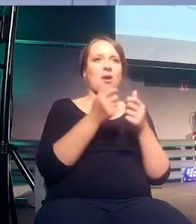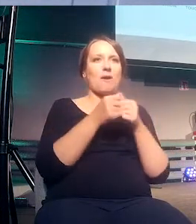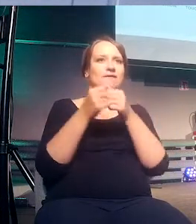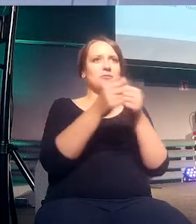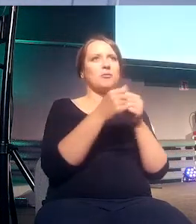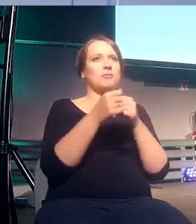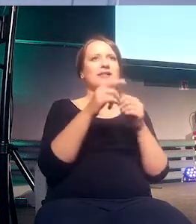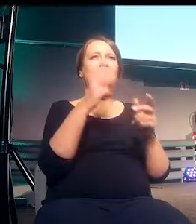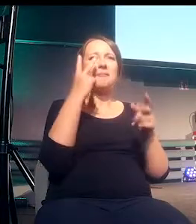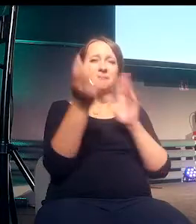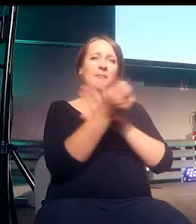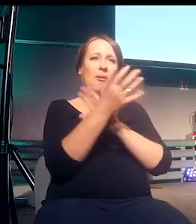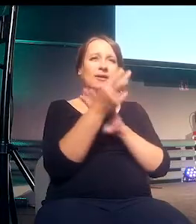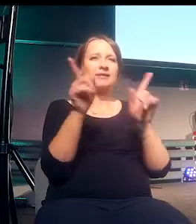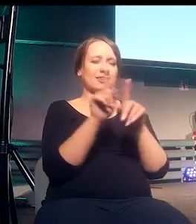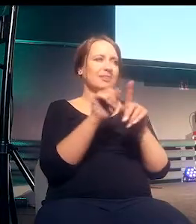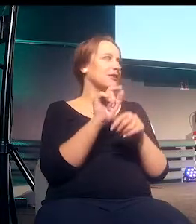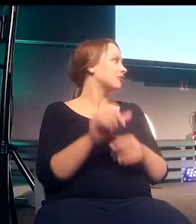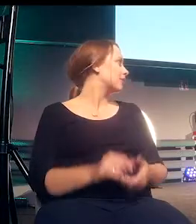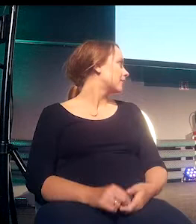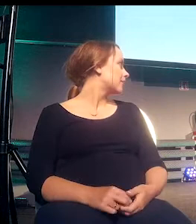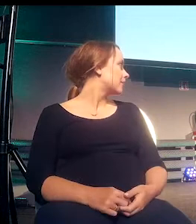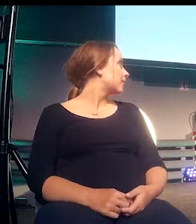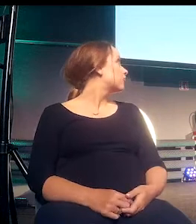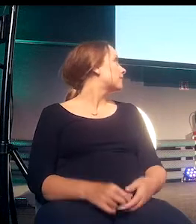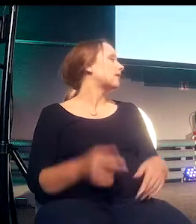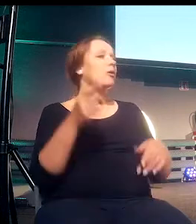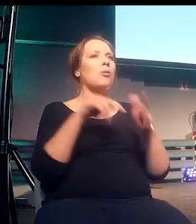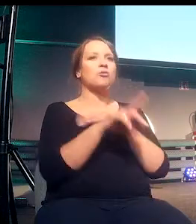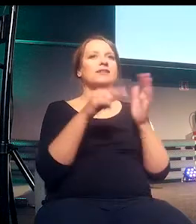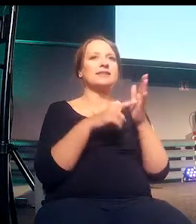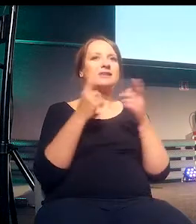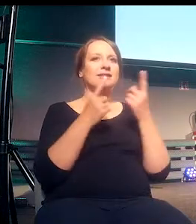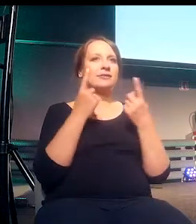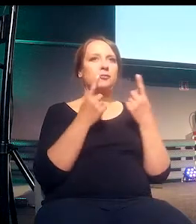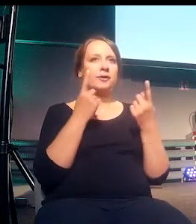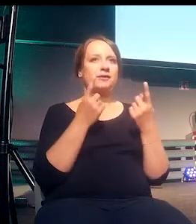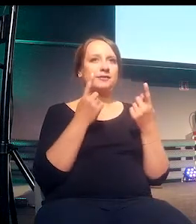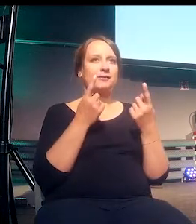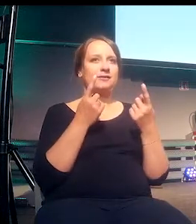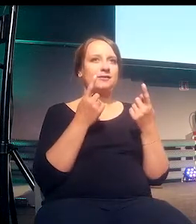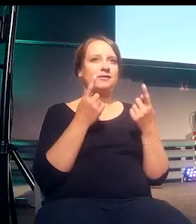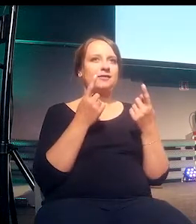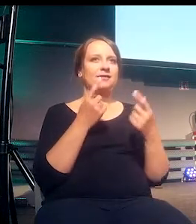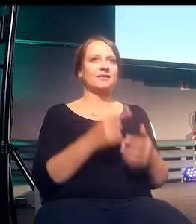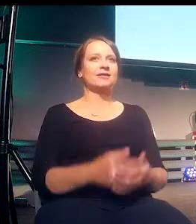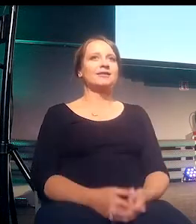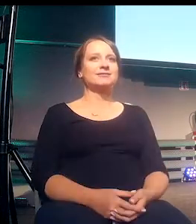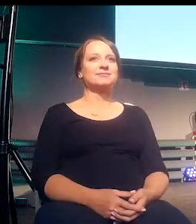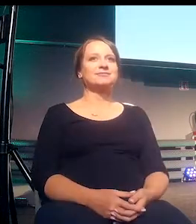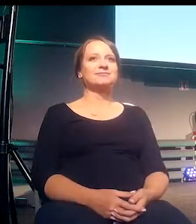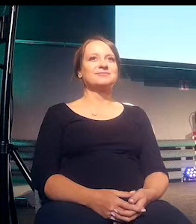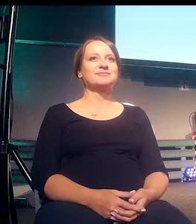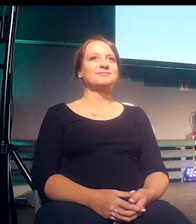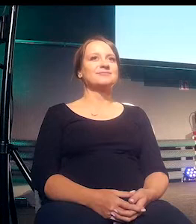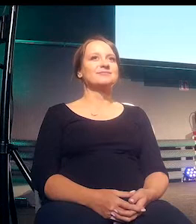skomplikowana. Dlatego, żeby osiągnąć sukces w takiej sytuacji, gdzie mamy do czynienia z ludźmi, którzy zupełnie nie mają inne doświadczenie niż my, bo to